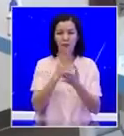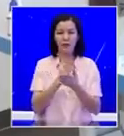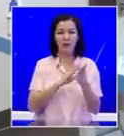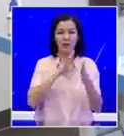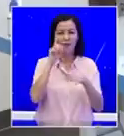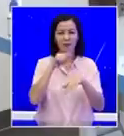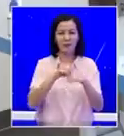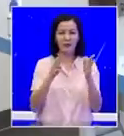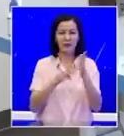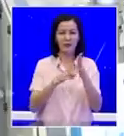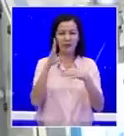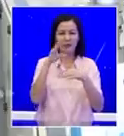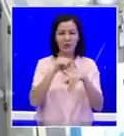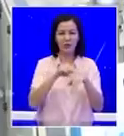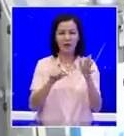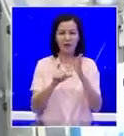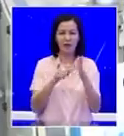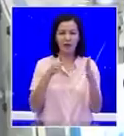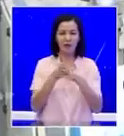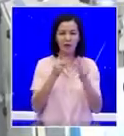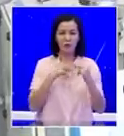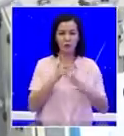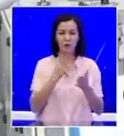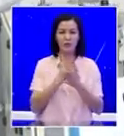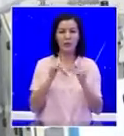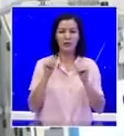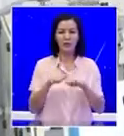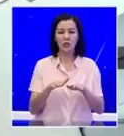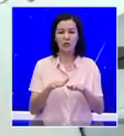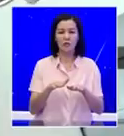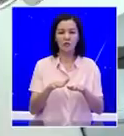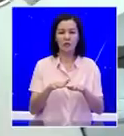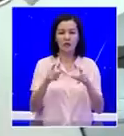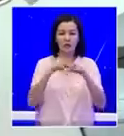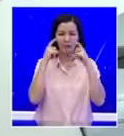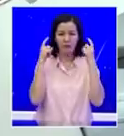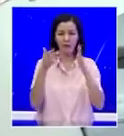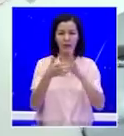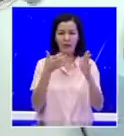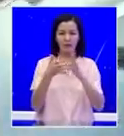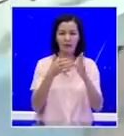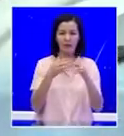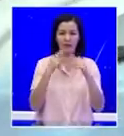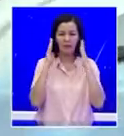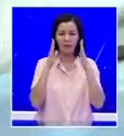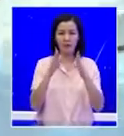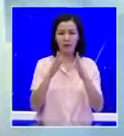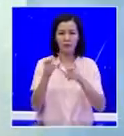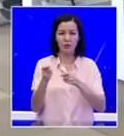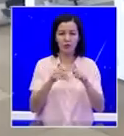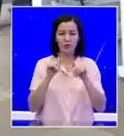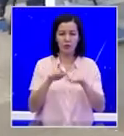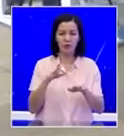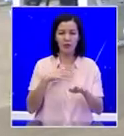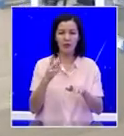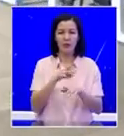сағат 8-ден кешкі уақыт 6-ға дейін жұмыс істейді. Мұндай шешімді елдегі бетперде тапшылығын ескеріп басшылық қабылдаған. 2 айда